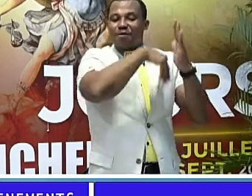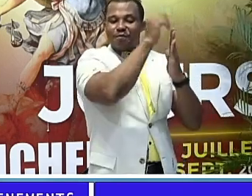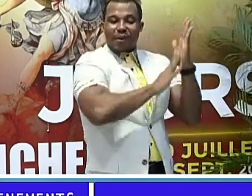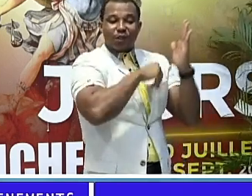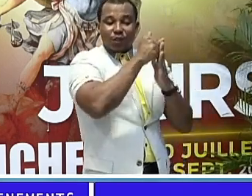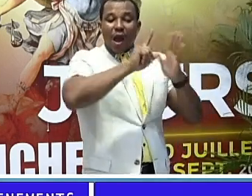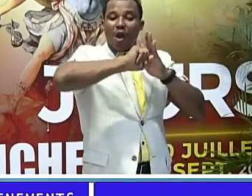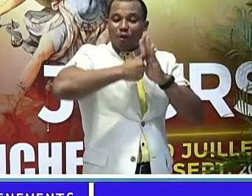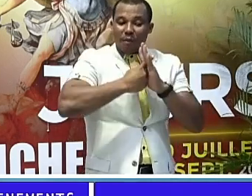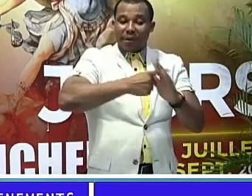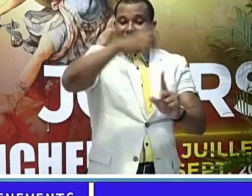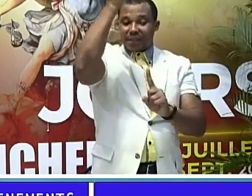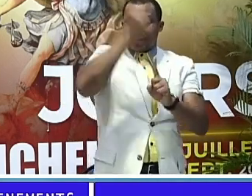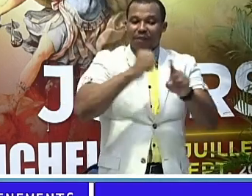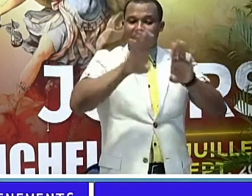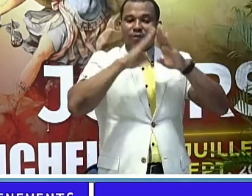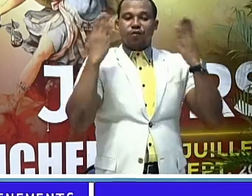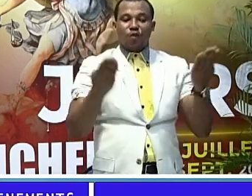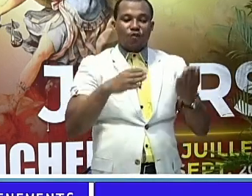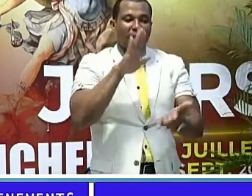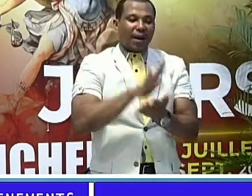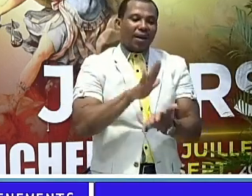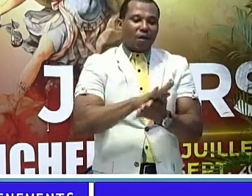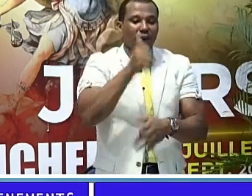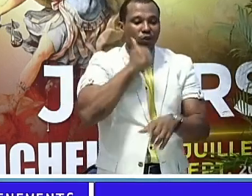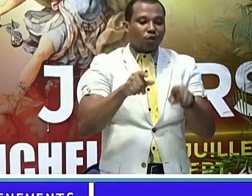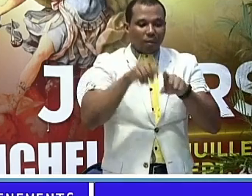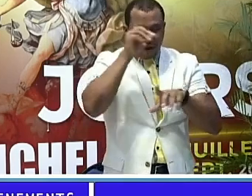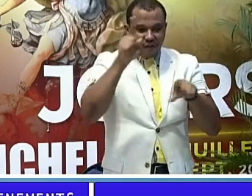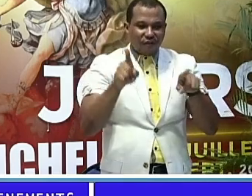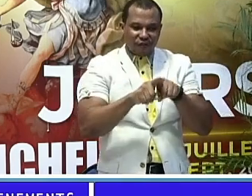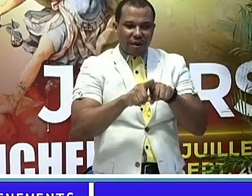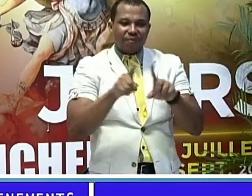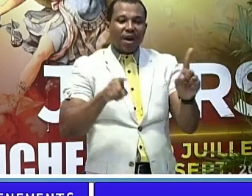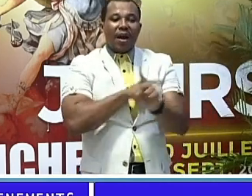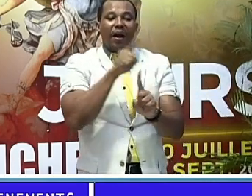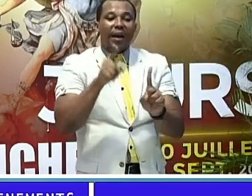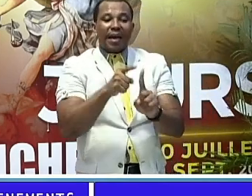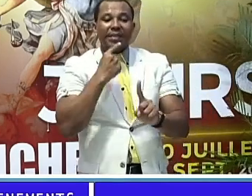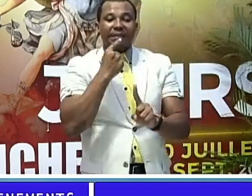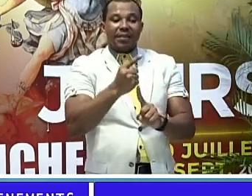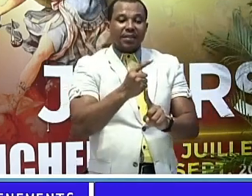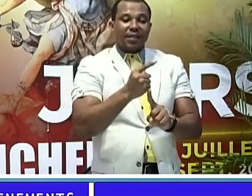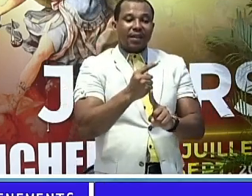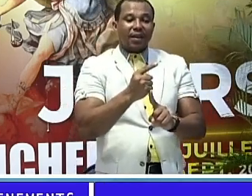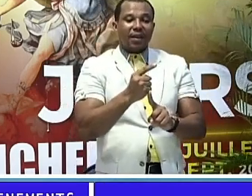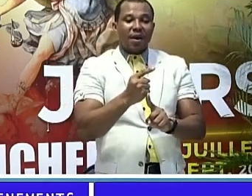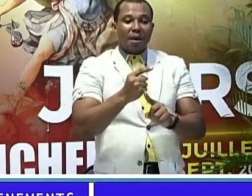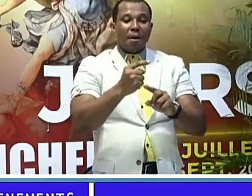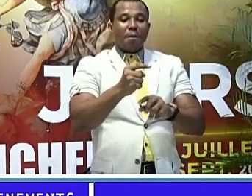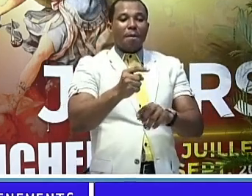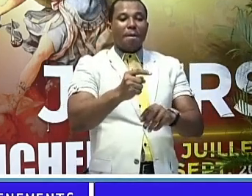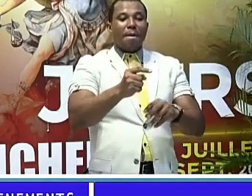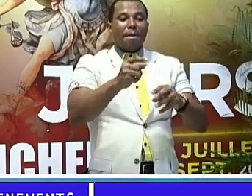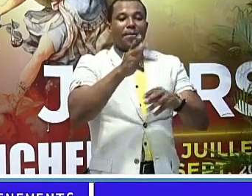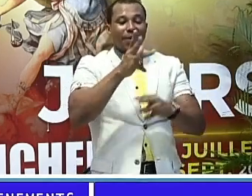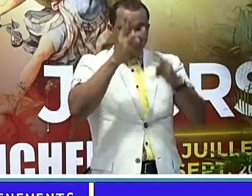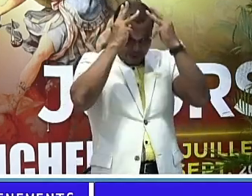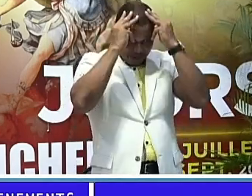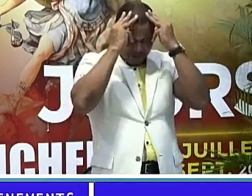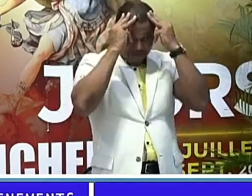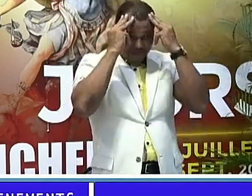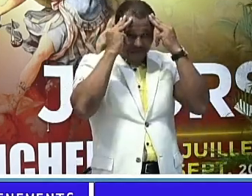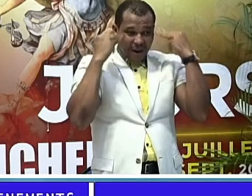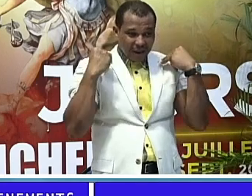septembre n'a inauguré l'école ça. Pour que somme yo lundi on monde c'est dans immaculé nié y a jaloux nous parce que